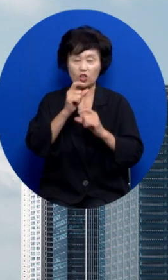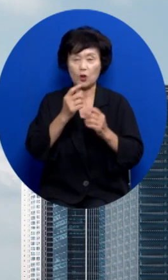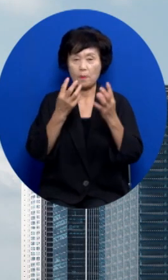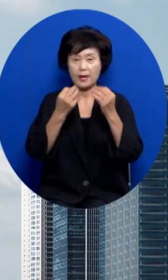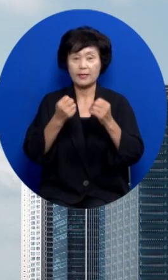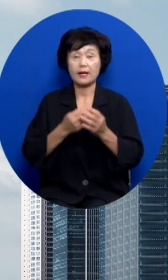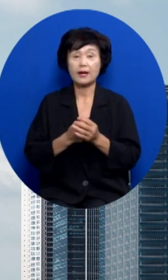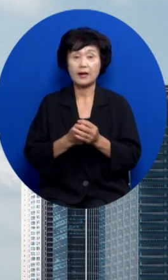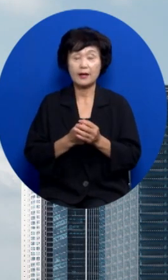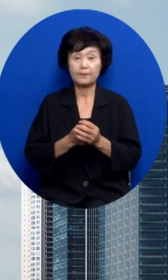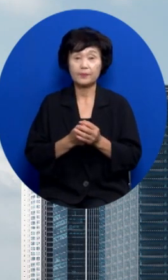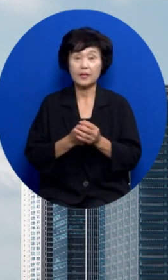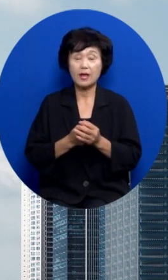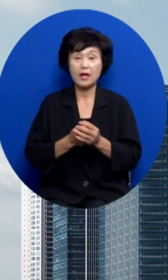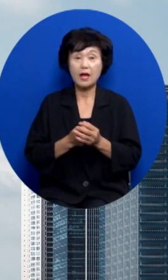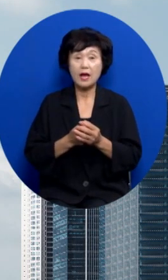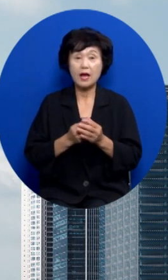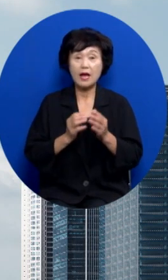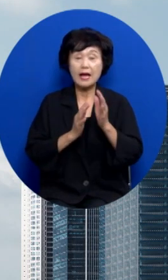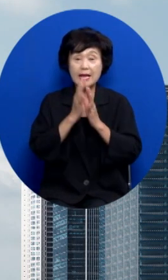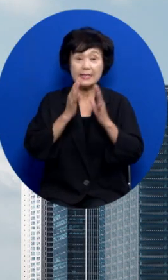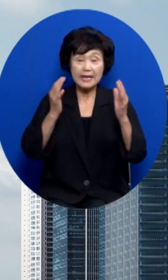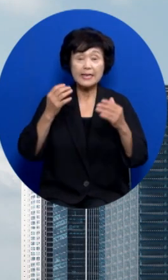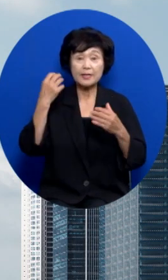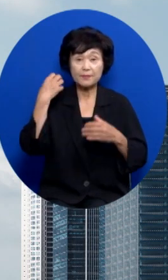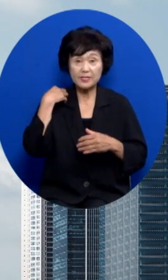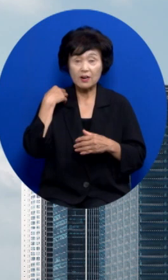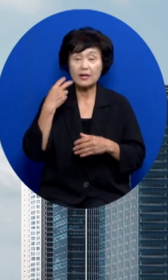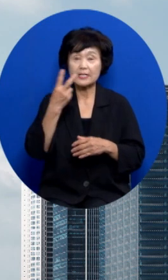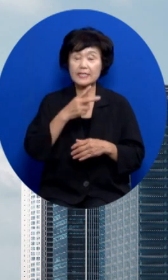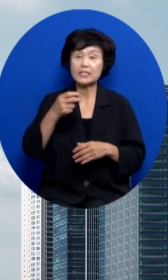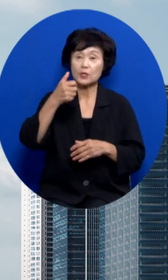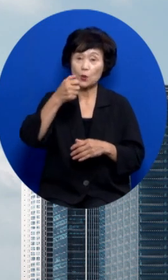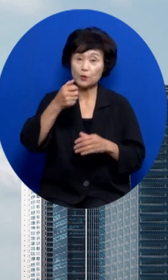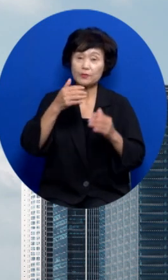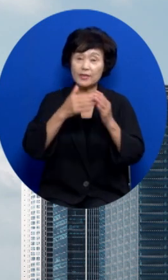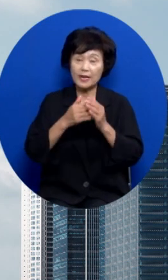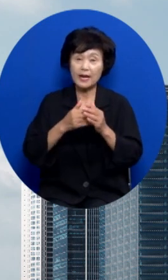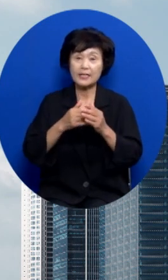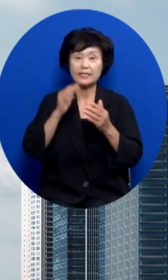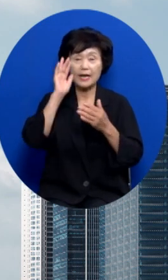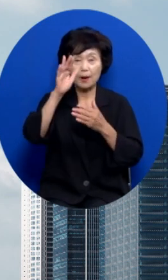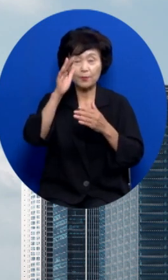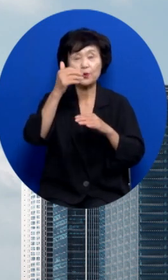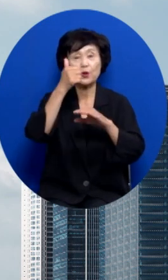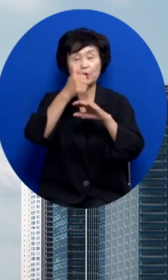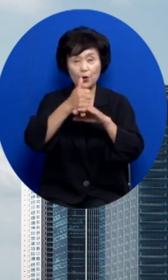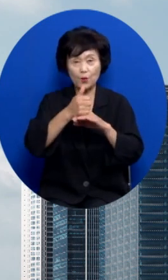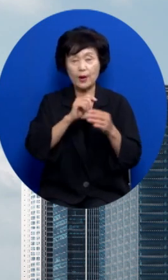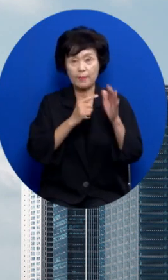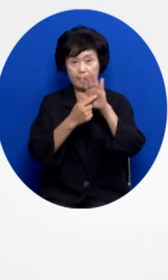산림청 국립산림과학원이 산림서비스에 대한 2050년까지의 장기 전망 결과를 발표했습니다.